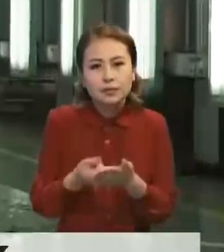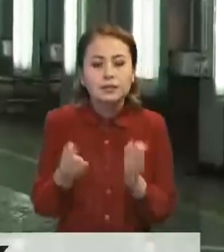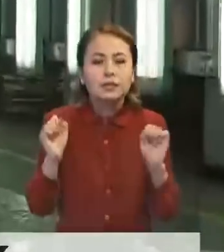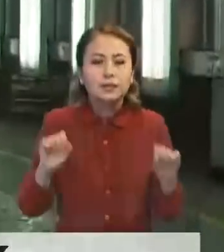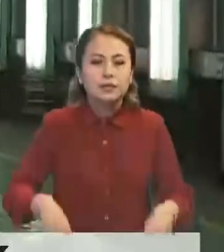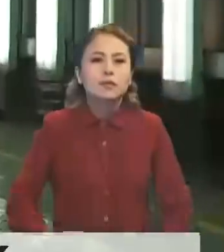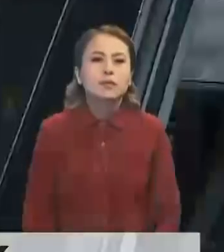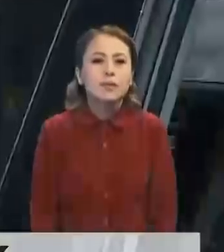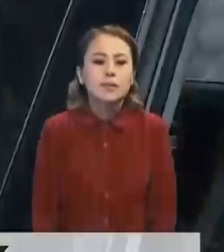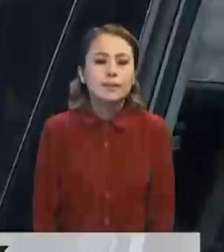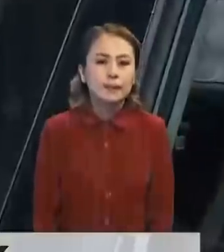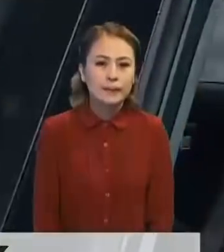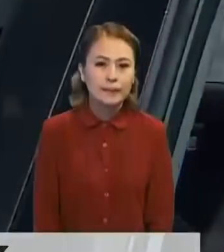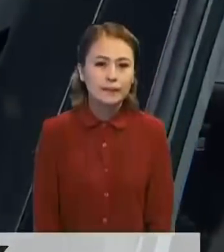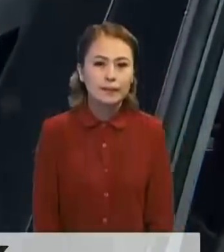болады.